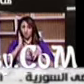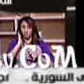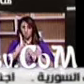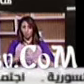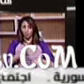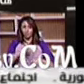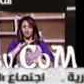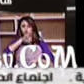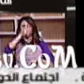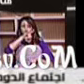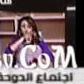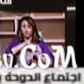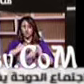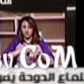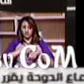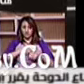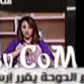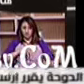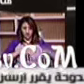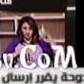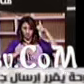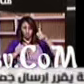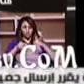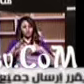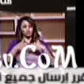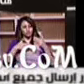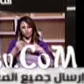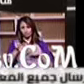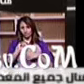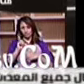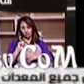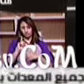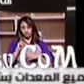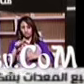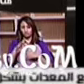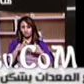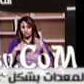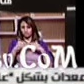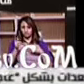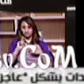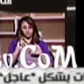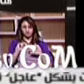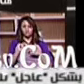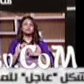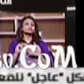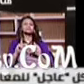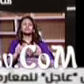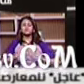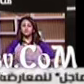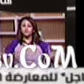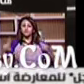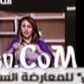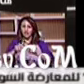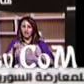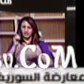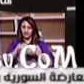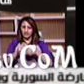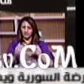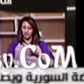بالضبط تفضل بيقول انه قرارها نهائي غير قابل للطعن في امام اي جهه